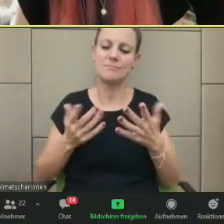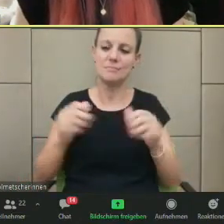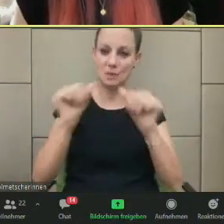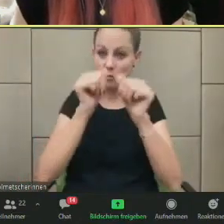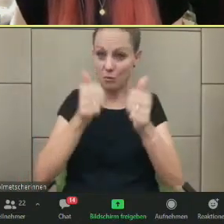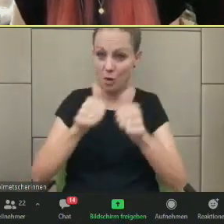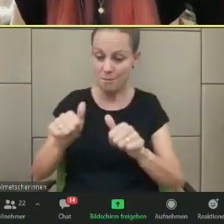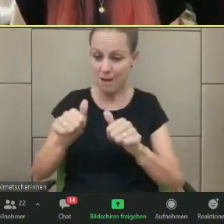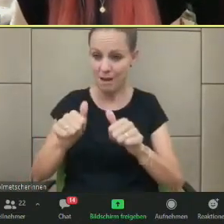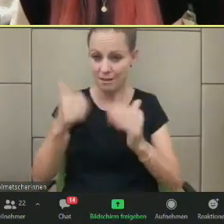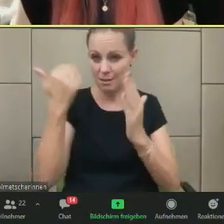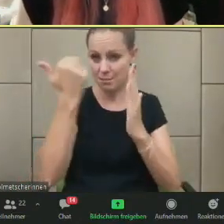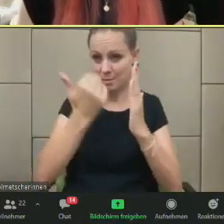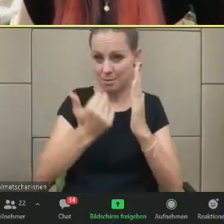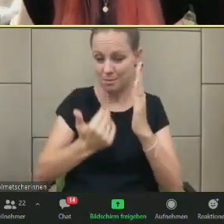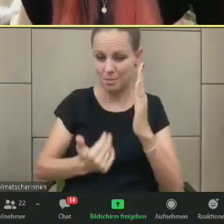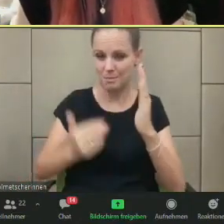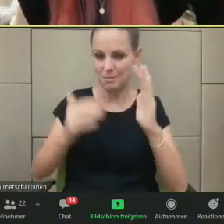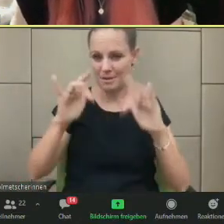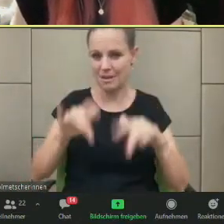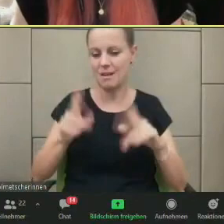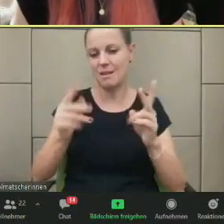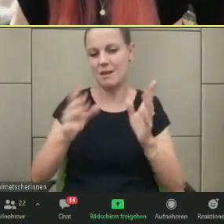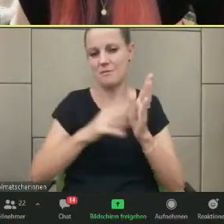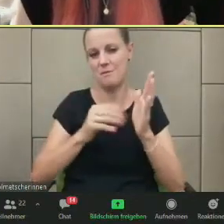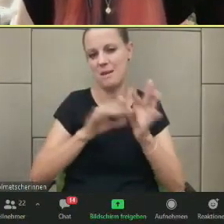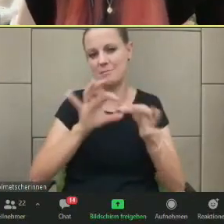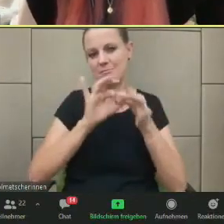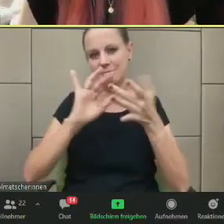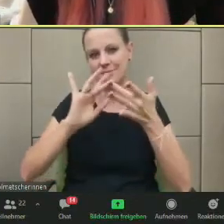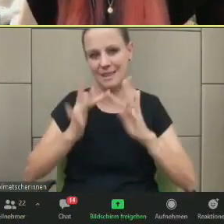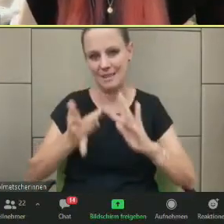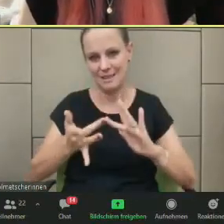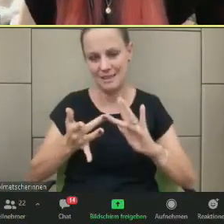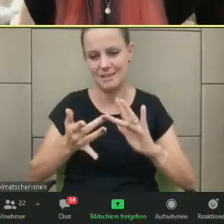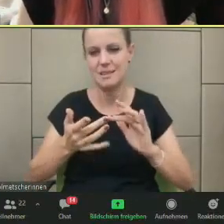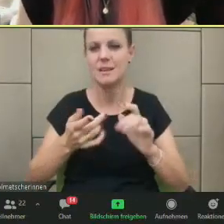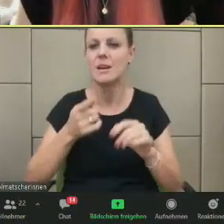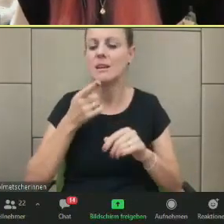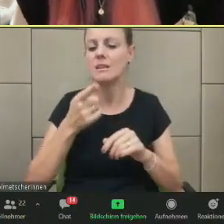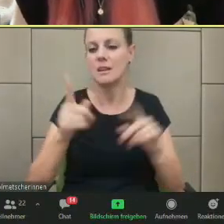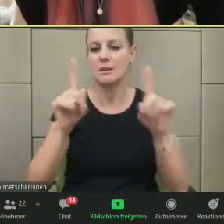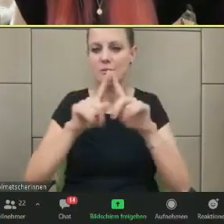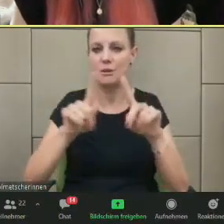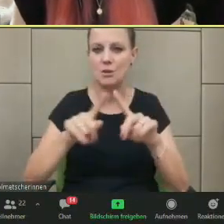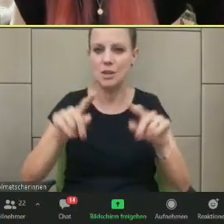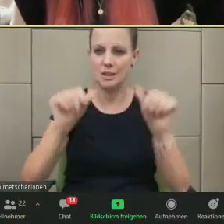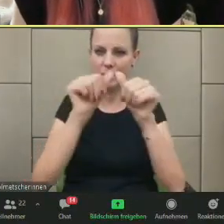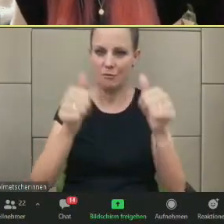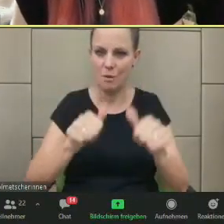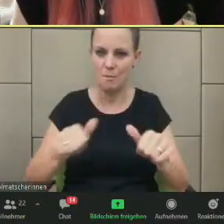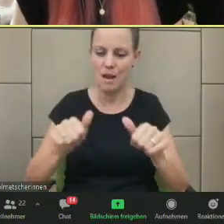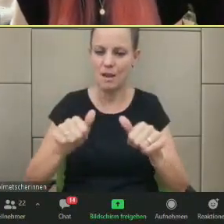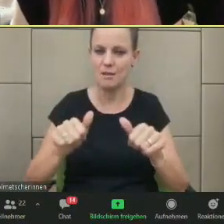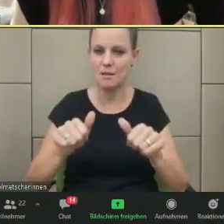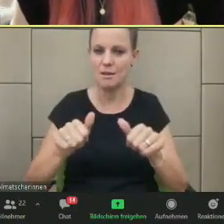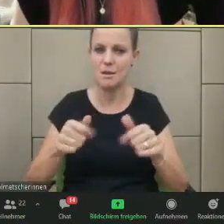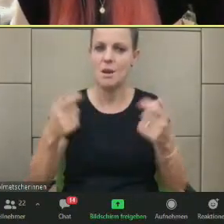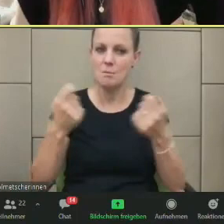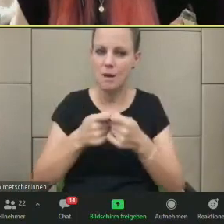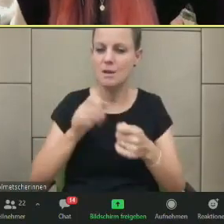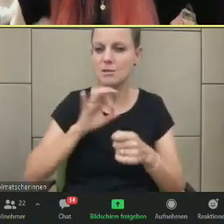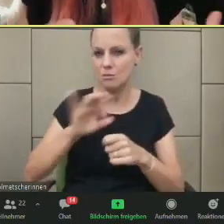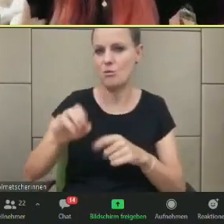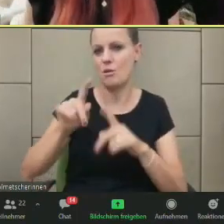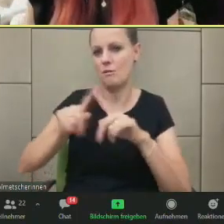Formate aufgelistet, die man verwenden kann im Internet. Und diese verschiedenen Formate eignen sich für verschiedene